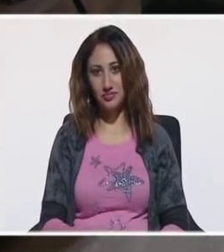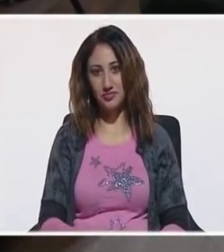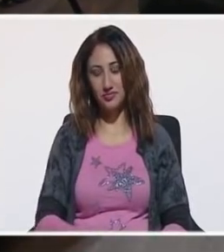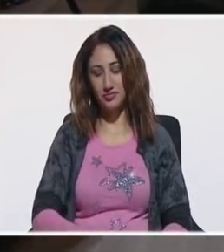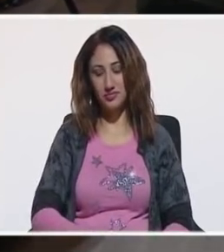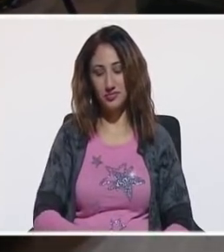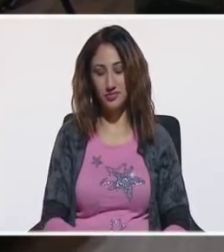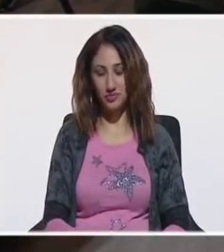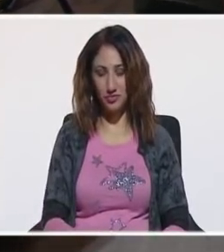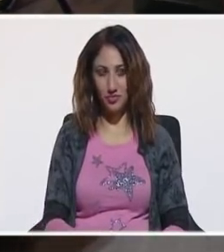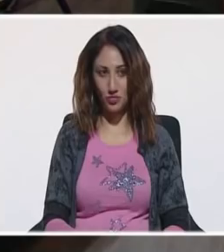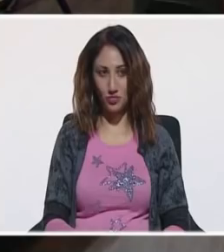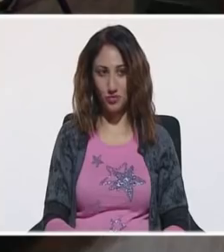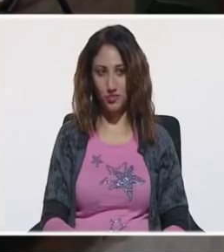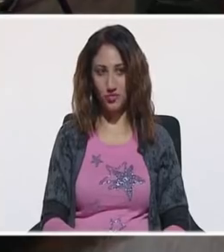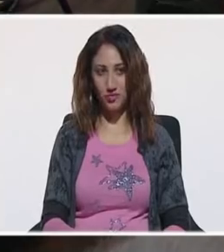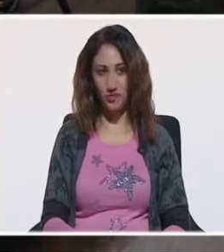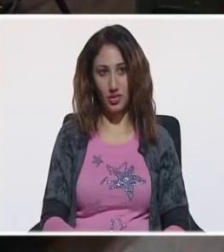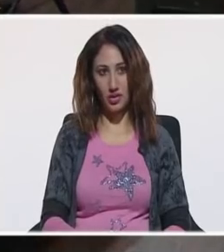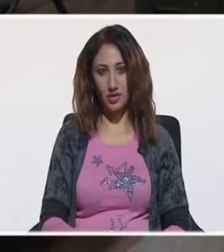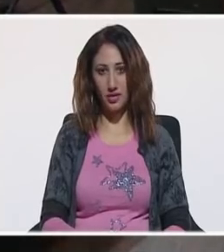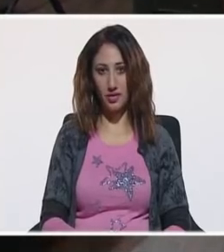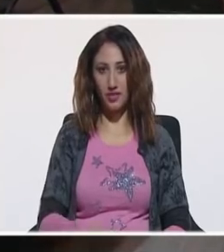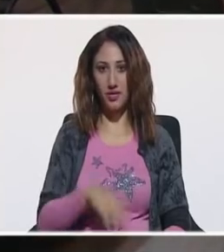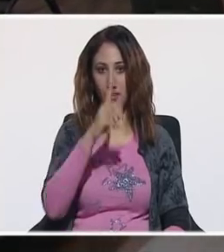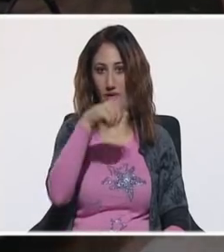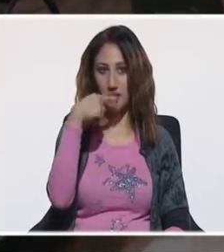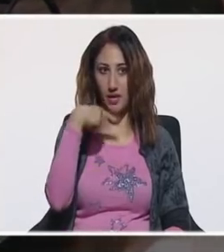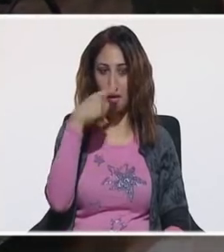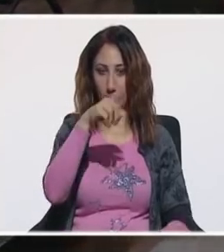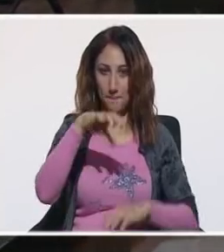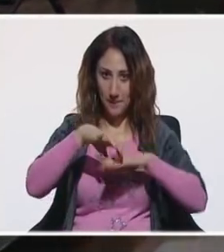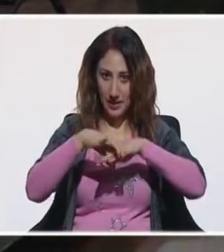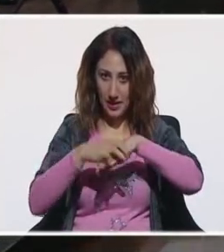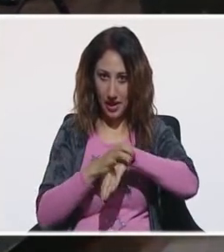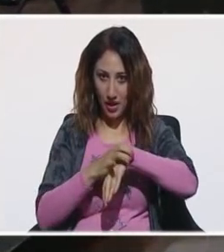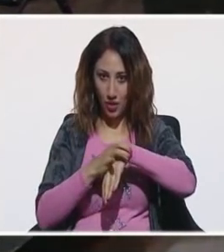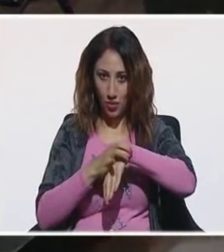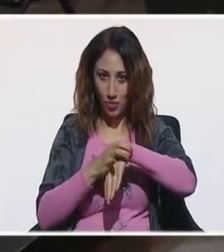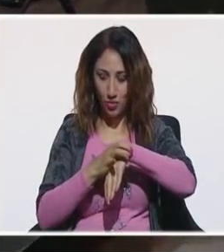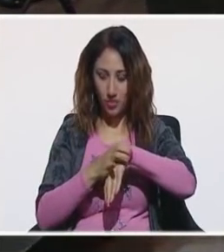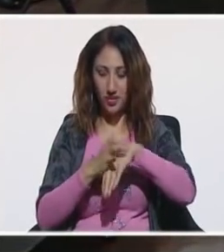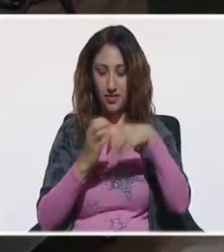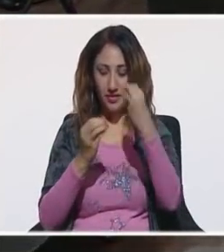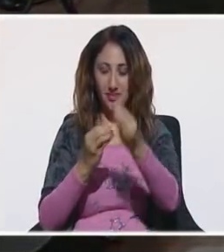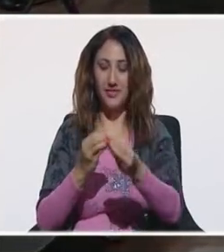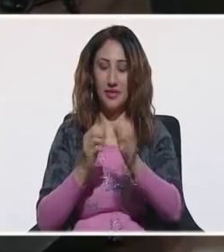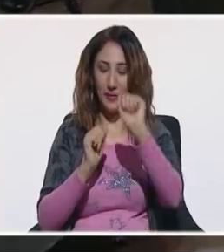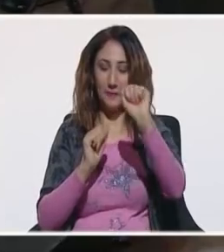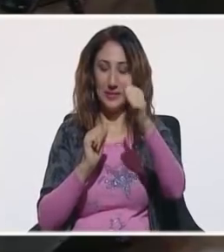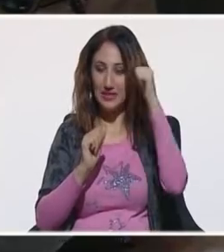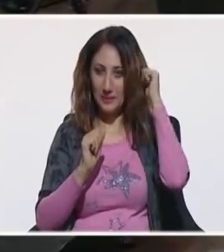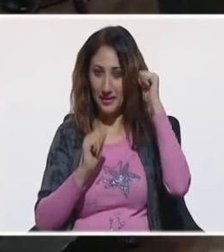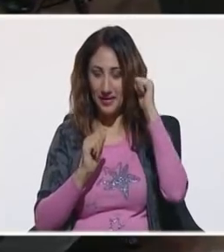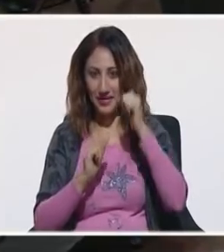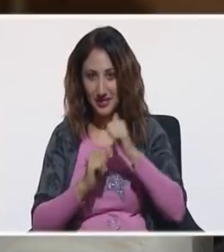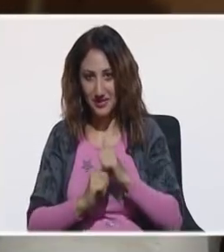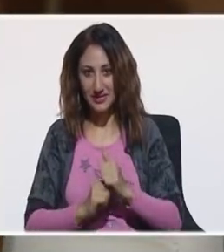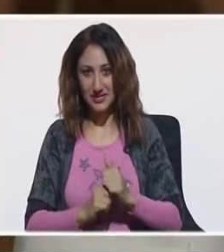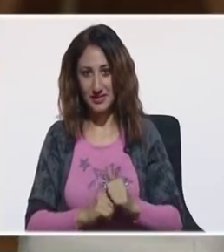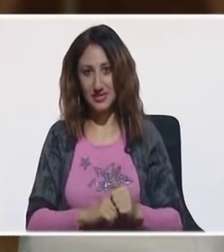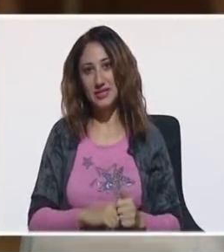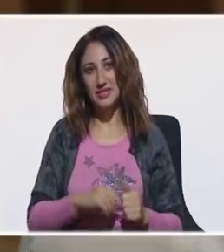حتى في هذا الزمن انت جايبه العيال انا شايفك انت معجبه باللكلوك يا نهى اللكلوك ده عالمي يلا عشان انت برضه